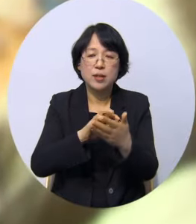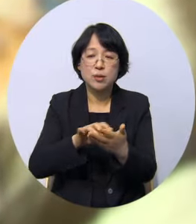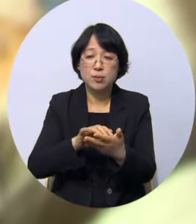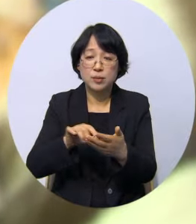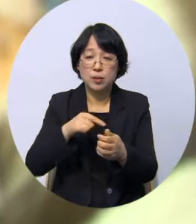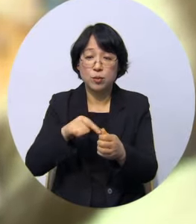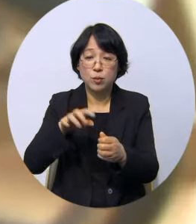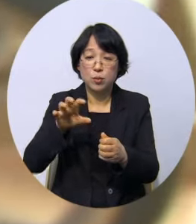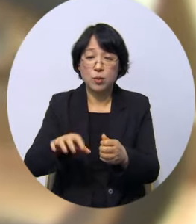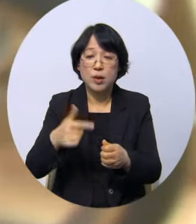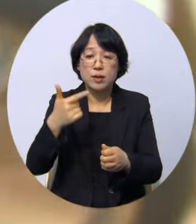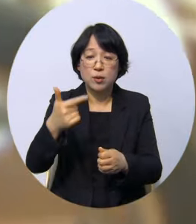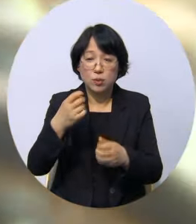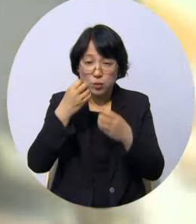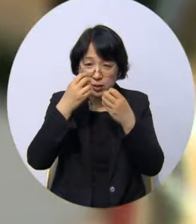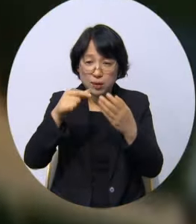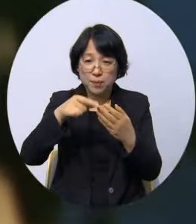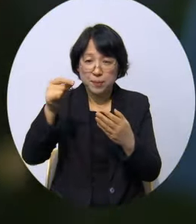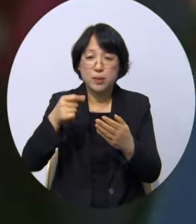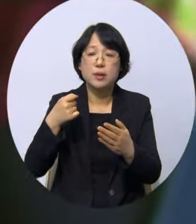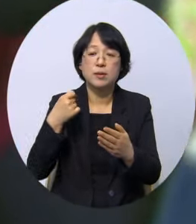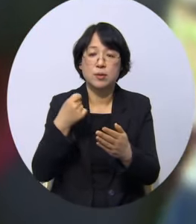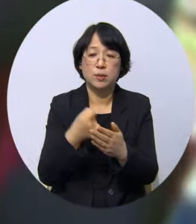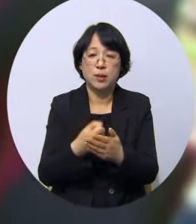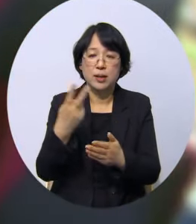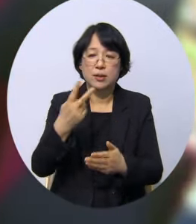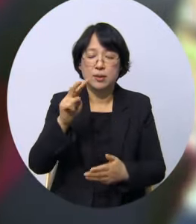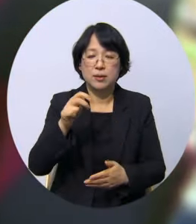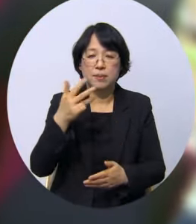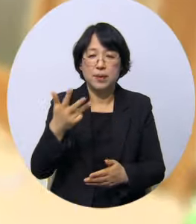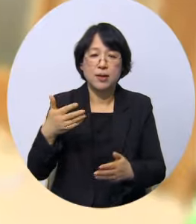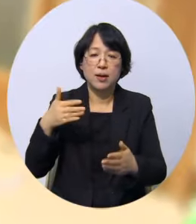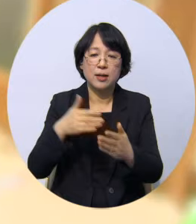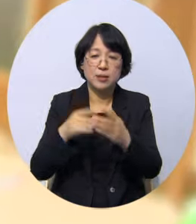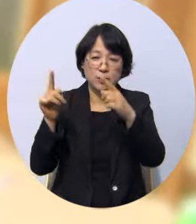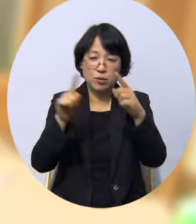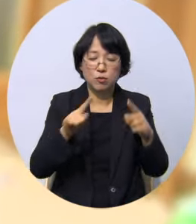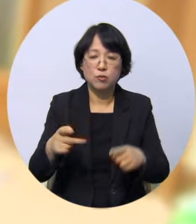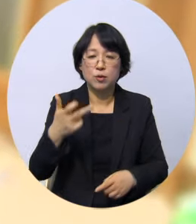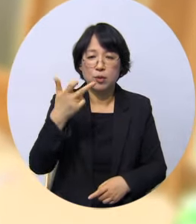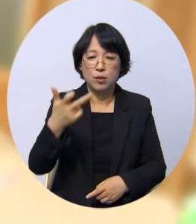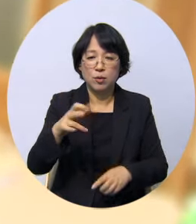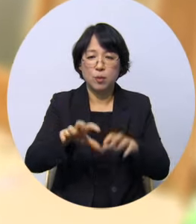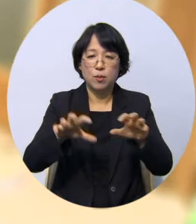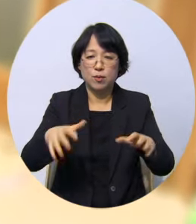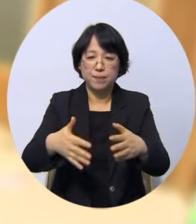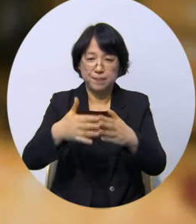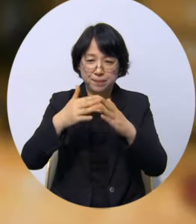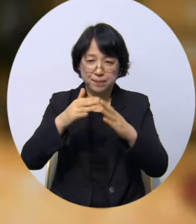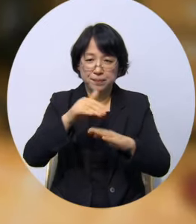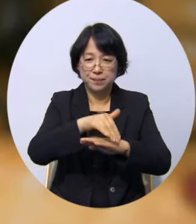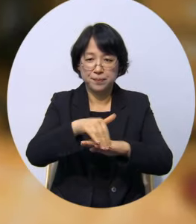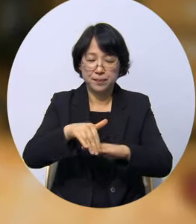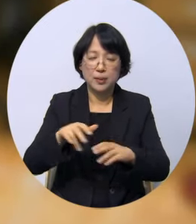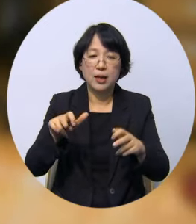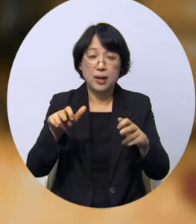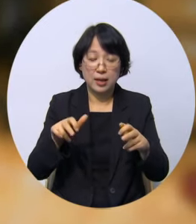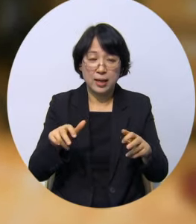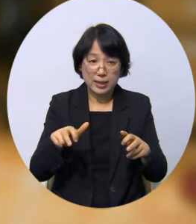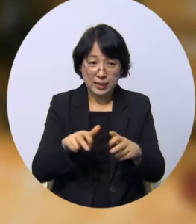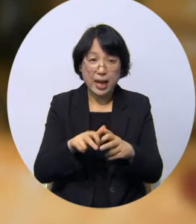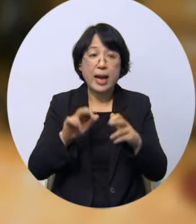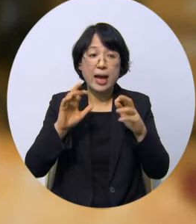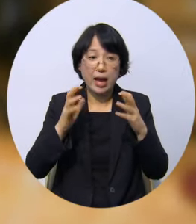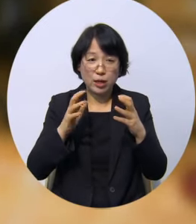여섯 곳을 새로 지정하고 2028년까지 전국 17 곳에 설치하기로 했습니다 또 장애 아동이나